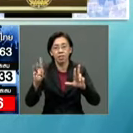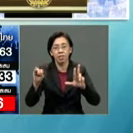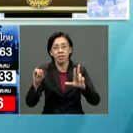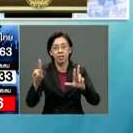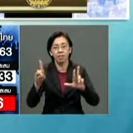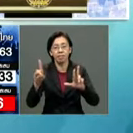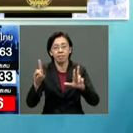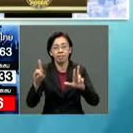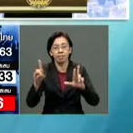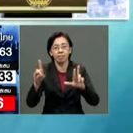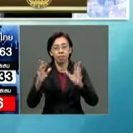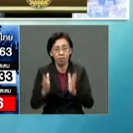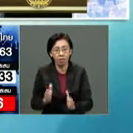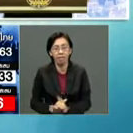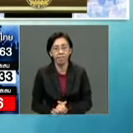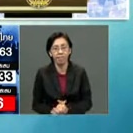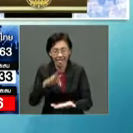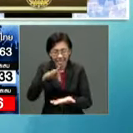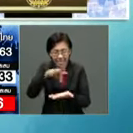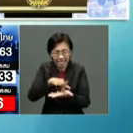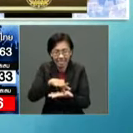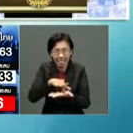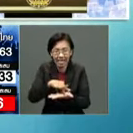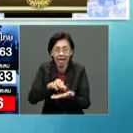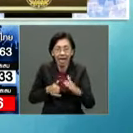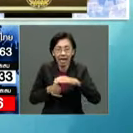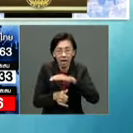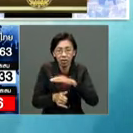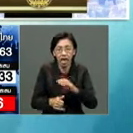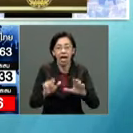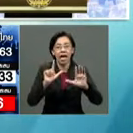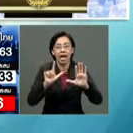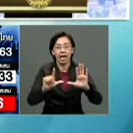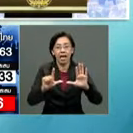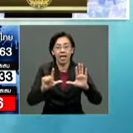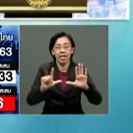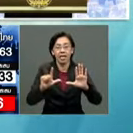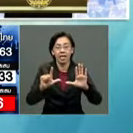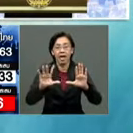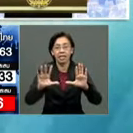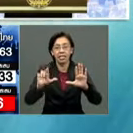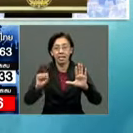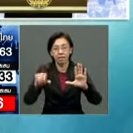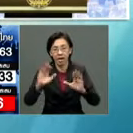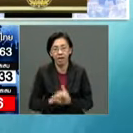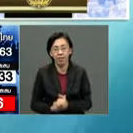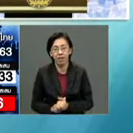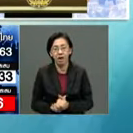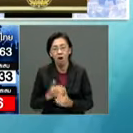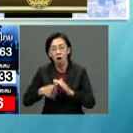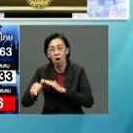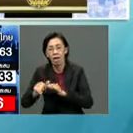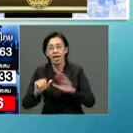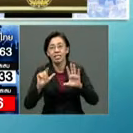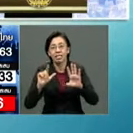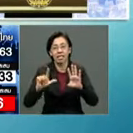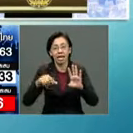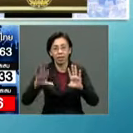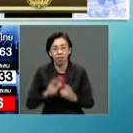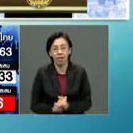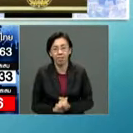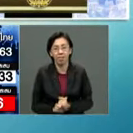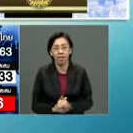3,660,081 นะครับมีการเช็คอินนะครับจำนวนครั้งถึง 5,500,000 เช็คเอาท์อยู่4ล้านประเมินร้านค้าให้กับท